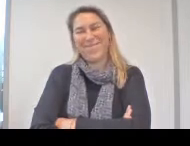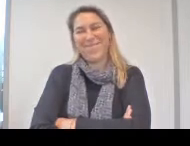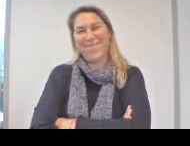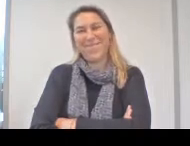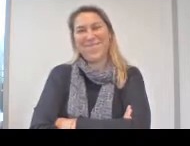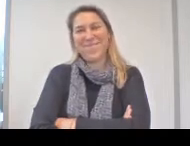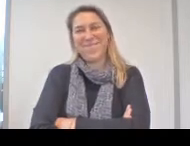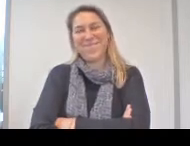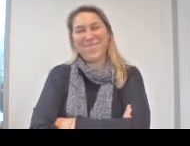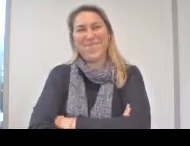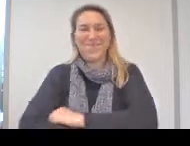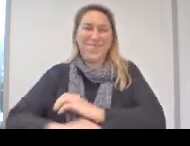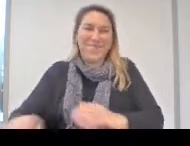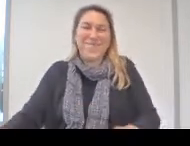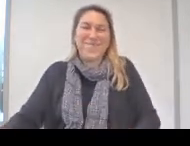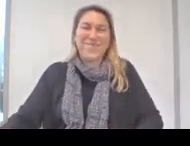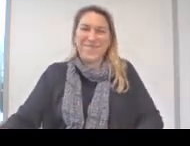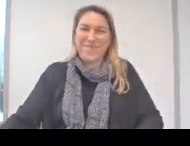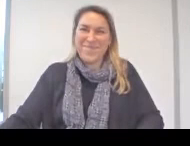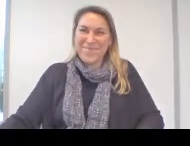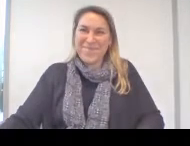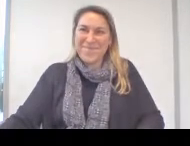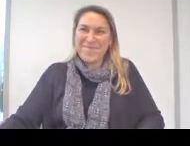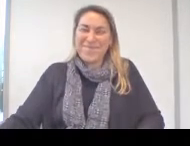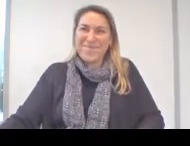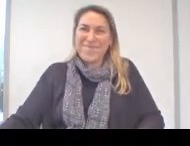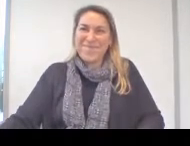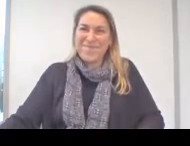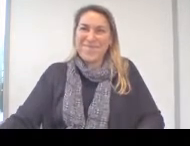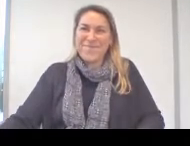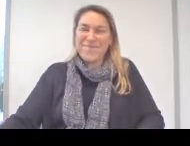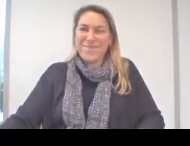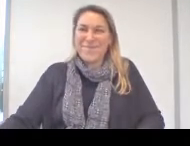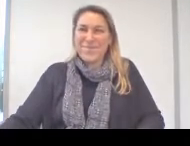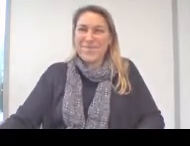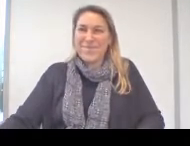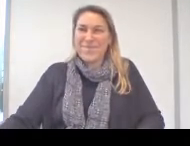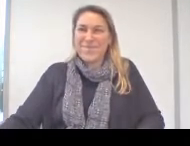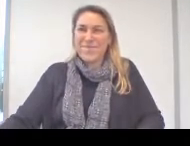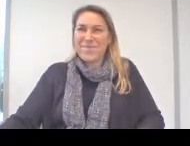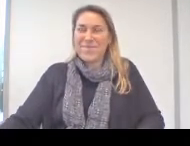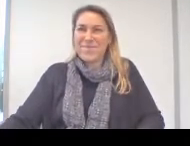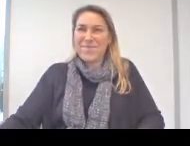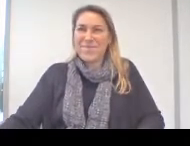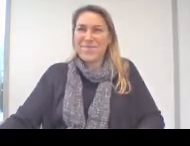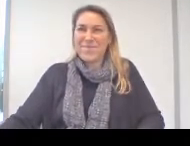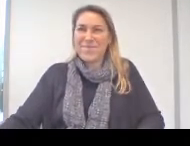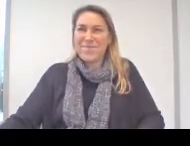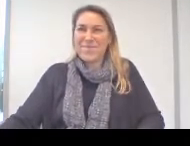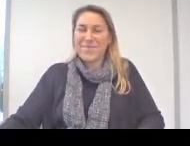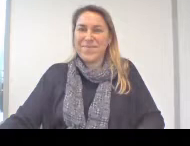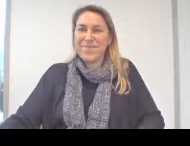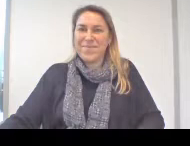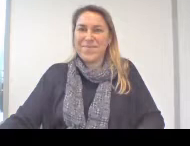Ou l'ampoule qui est grillée. Voilà. Donc toutes ces interventions, elles ont lieu pendant les périodes de vacances. Elles ont lieu pendant